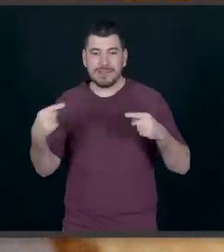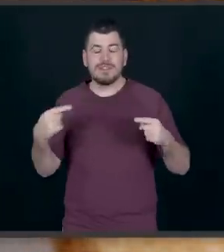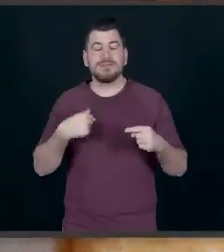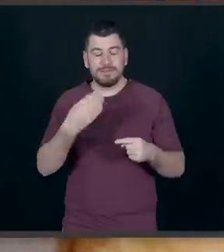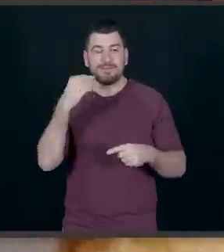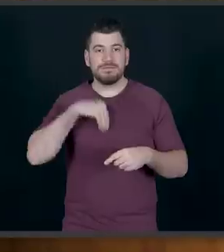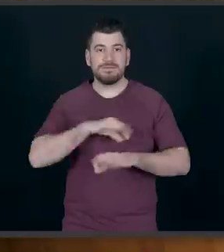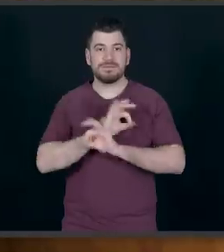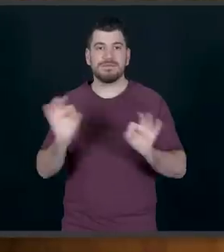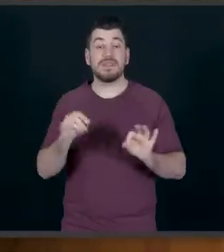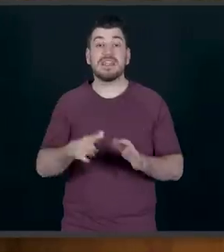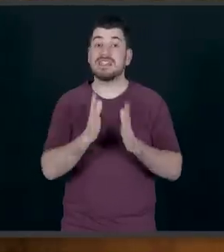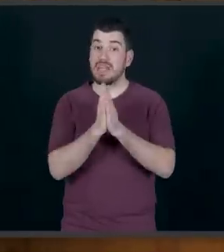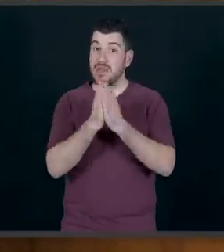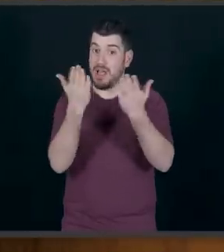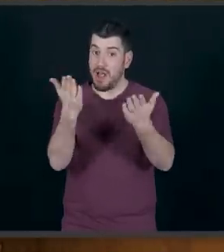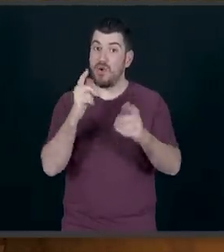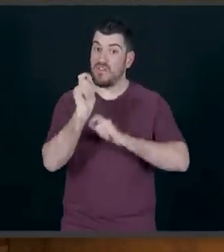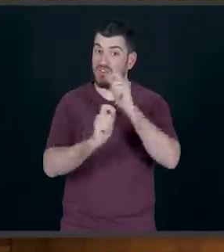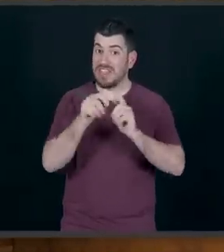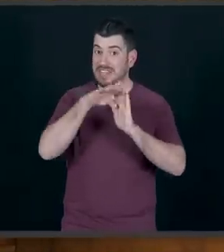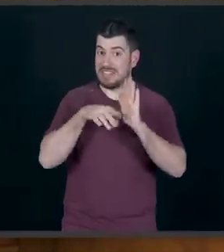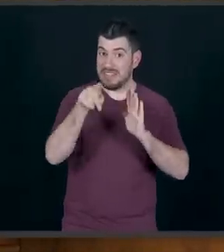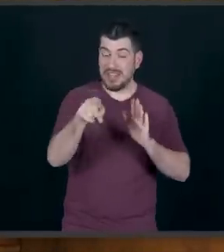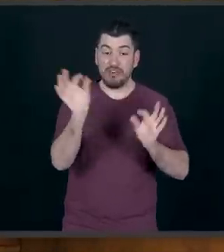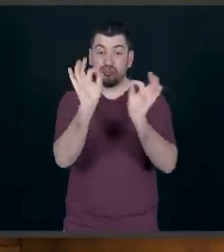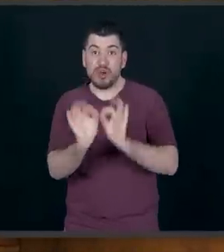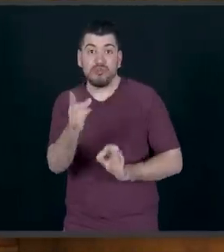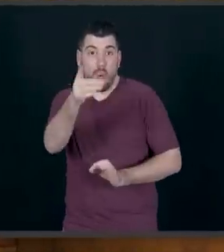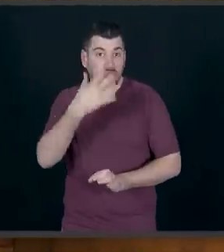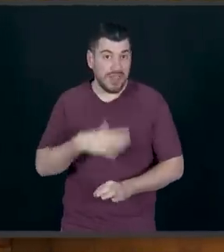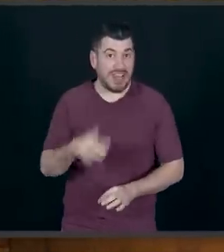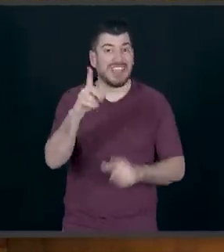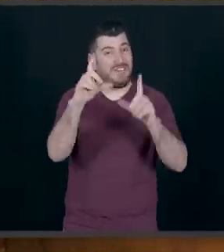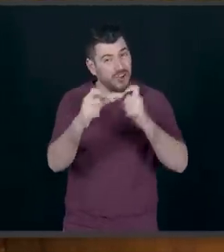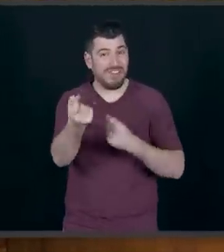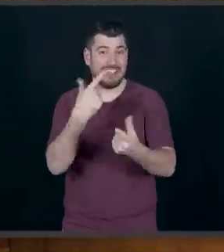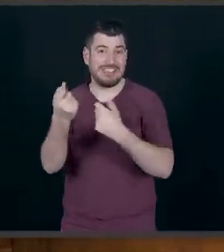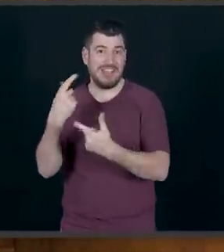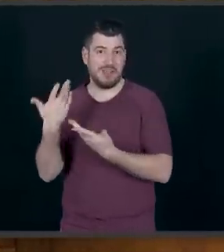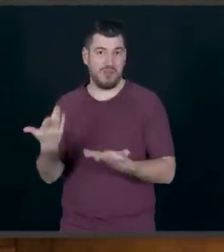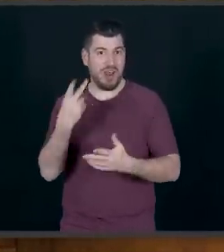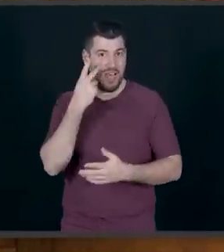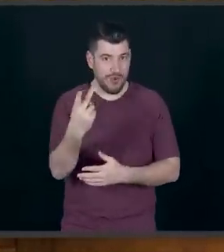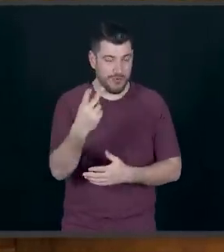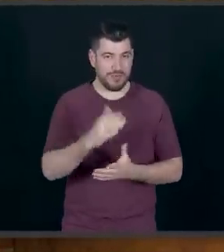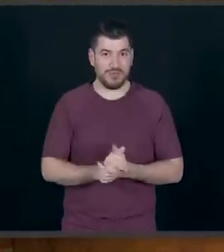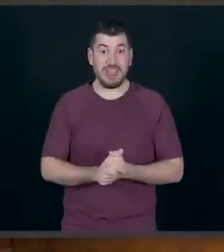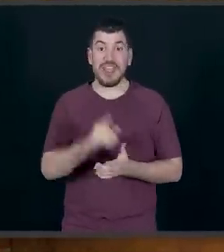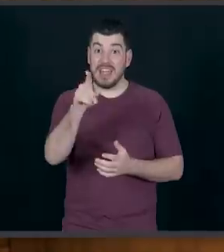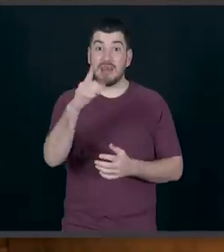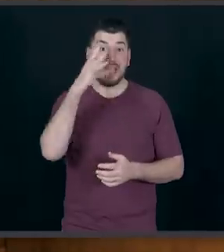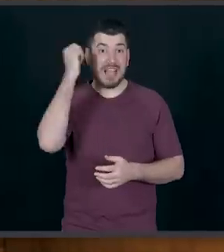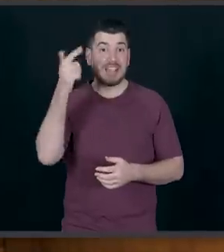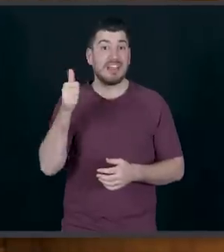Σας παρακαλώ πολύ, κάντε τη συνταγή σας, το λύστε όπως θέλετε τη δικιά σας βασιλόπιτα και στείλτε μου φωτογραφίες για να δω. Μην ξεχάσετε να κάνετε